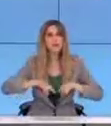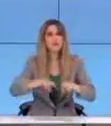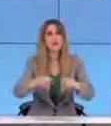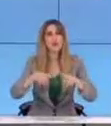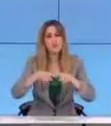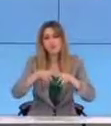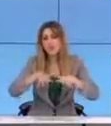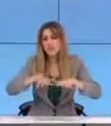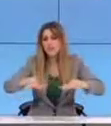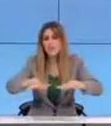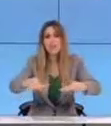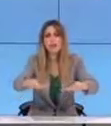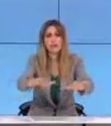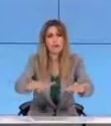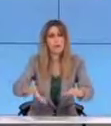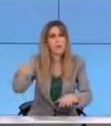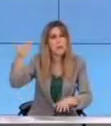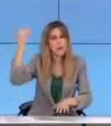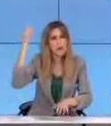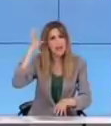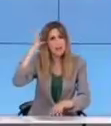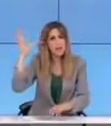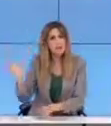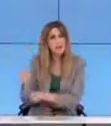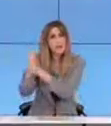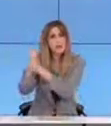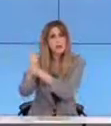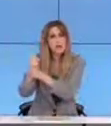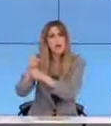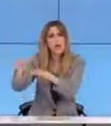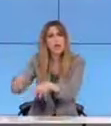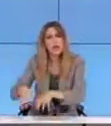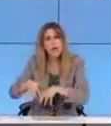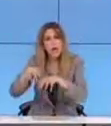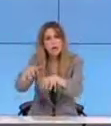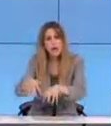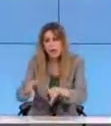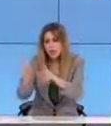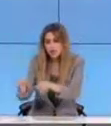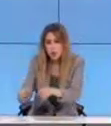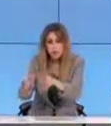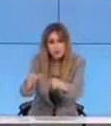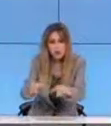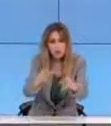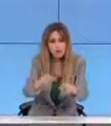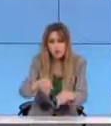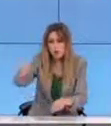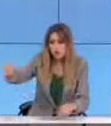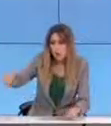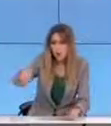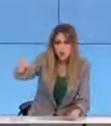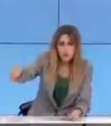έρημα εργοτάξια σχεδόν σε όλη τη χώρα. Πλέον η Ελλάδα έχει ένα σύγχρονο δίκτυο οδικής